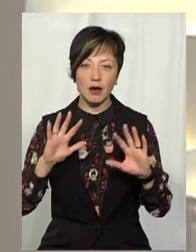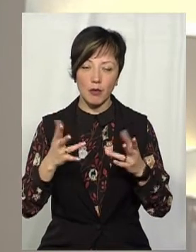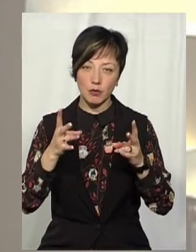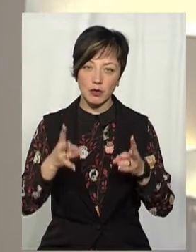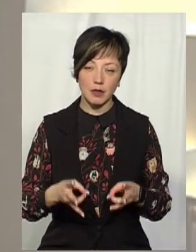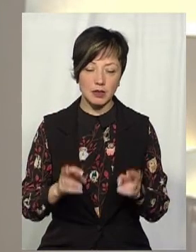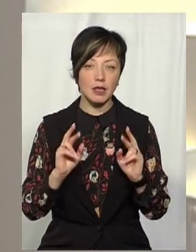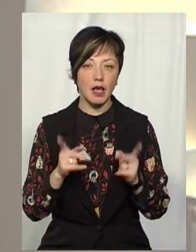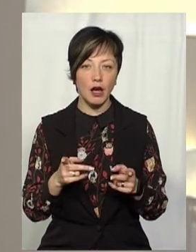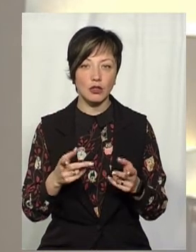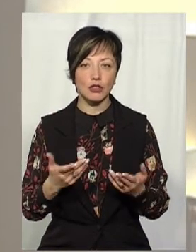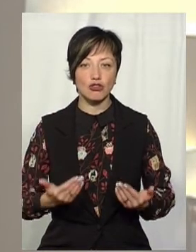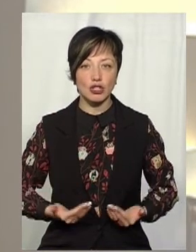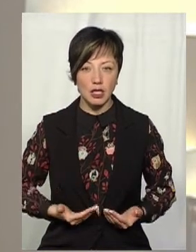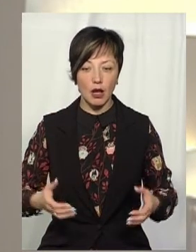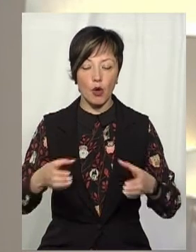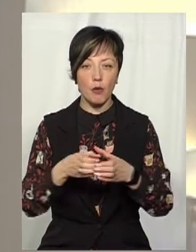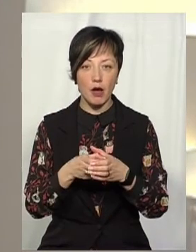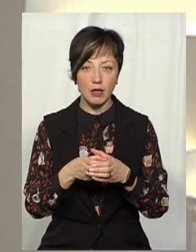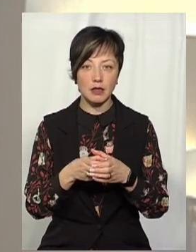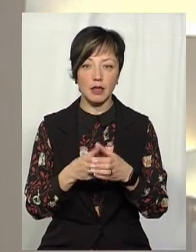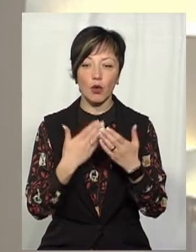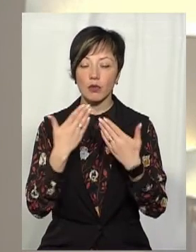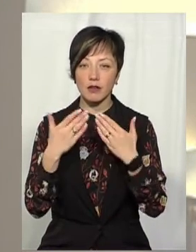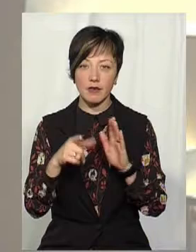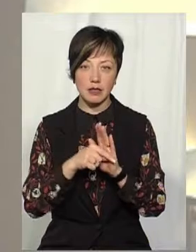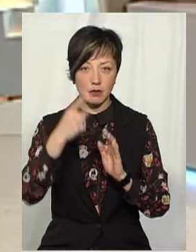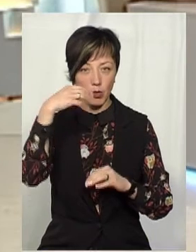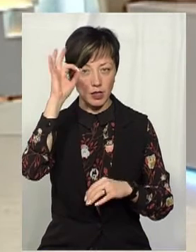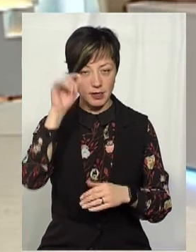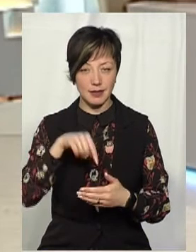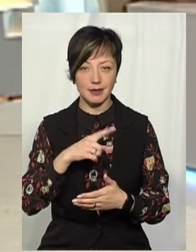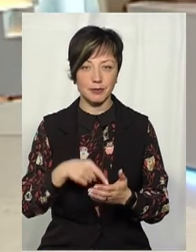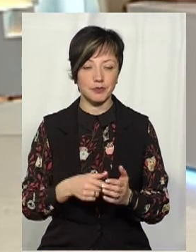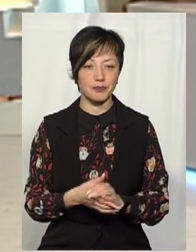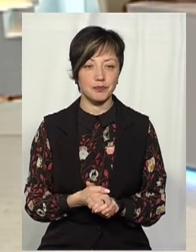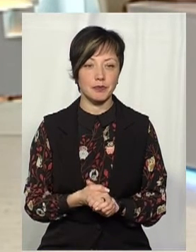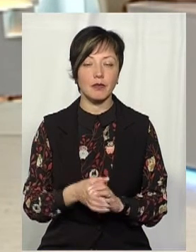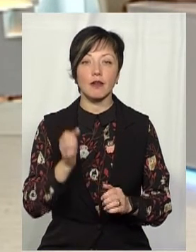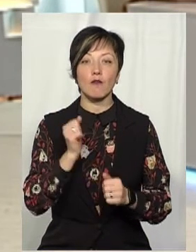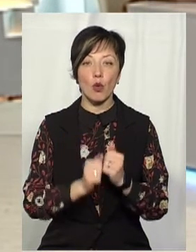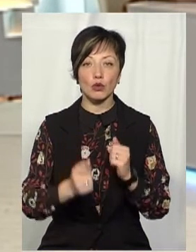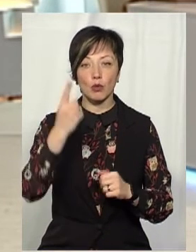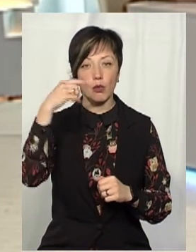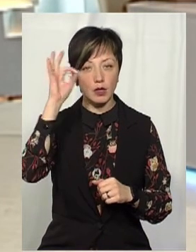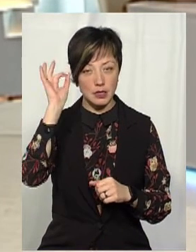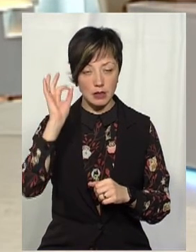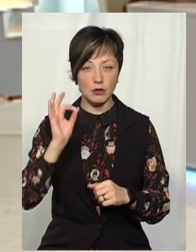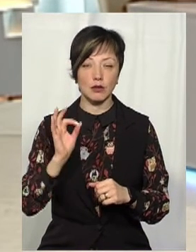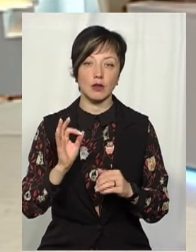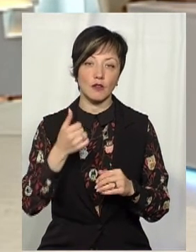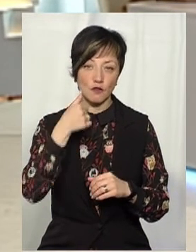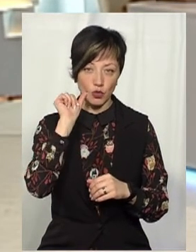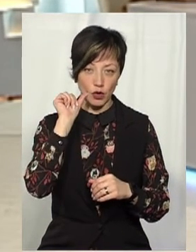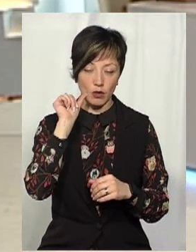раптом трапляється, як жителям громади комунікувати із тим поліцейським? В кожного поліцейського,